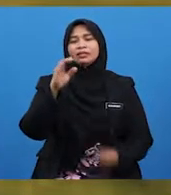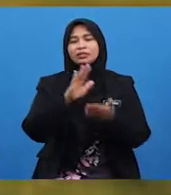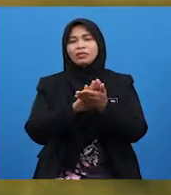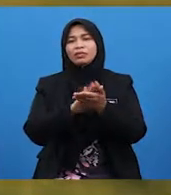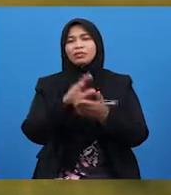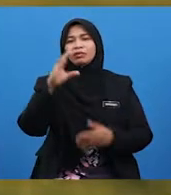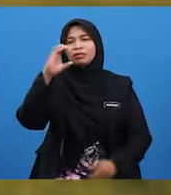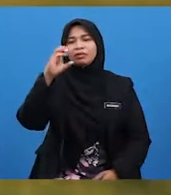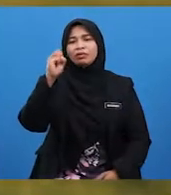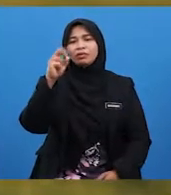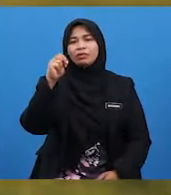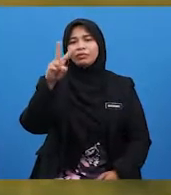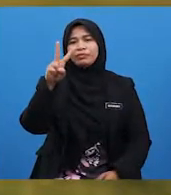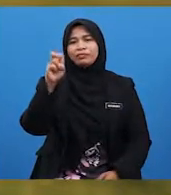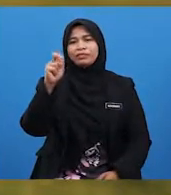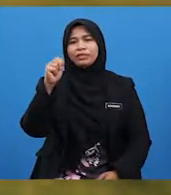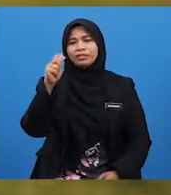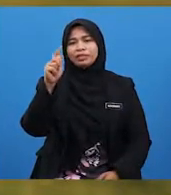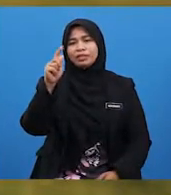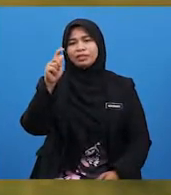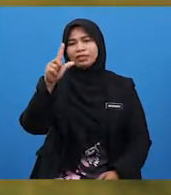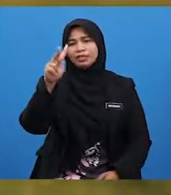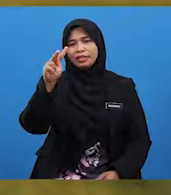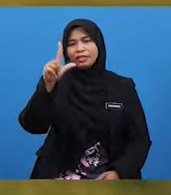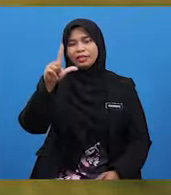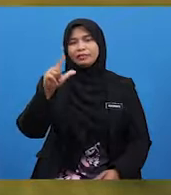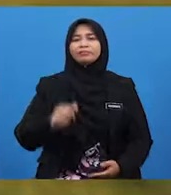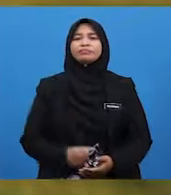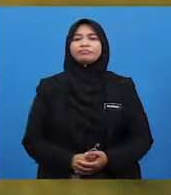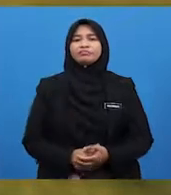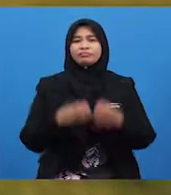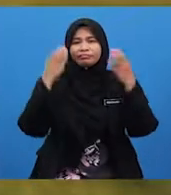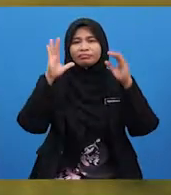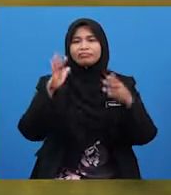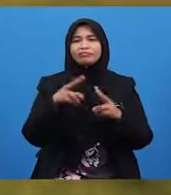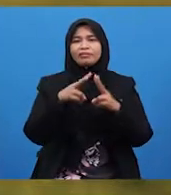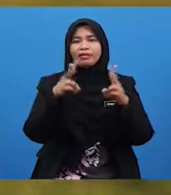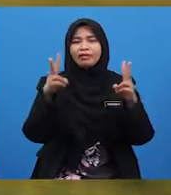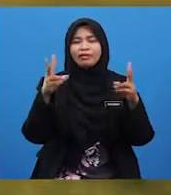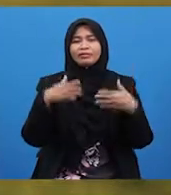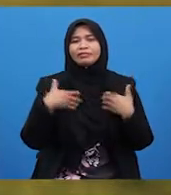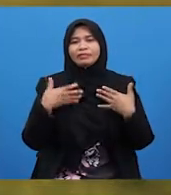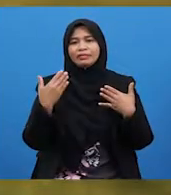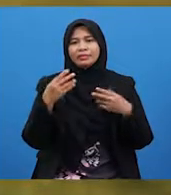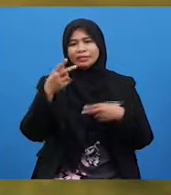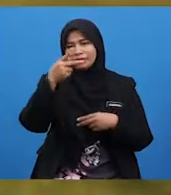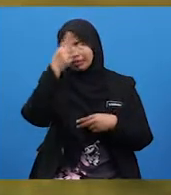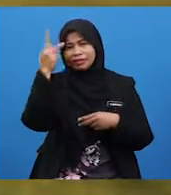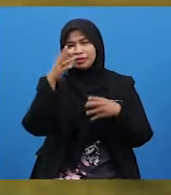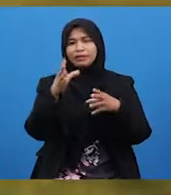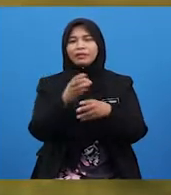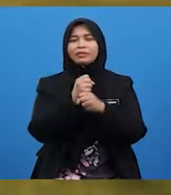Nanas, Kuala Lumpur. Cikgu berasa sangat gembira kerana dapat bertemu kembali dalam satu lagi pengajaran